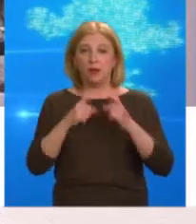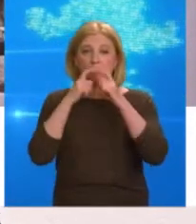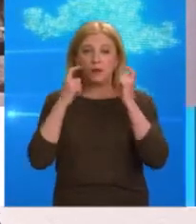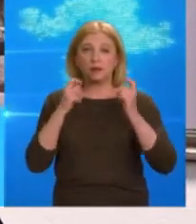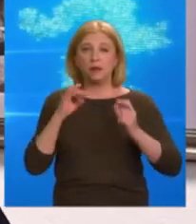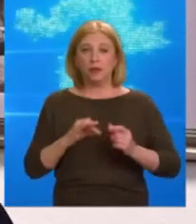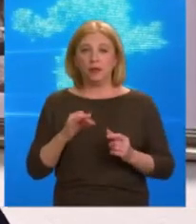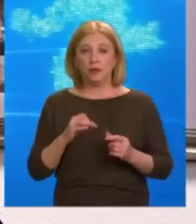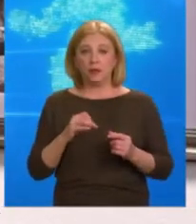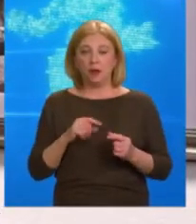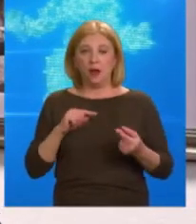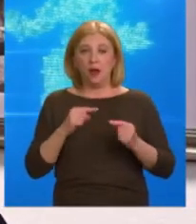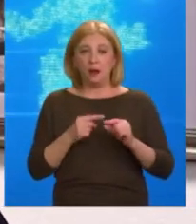и